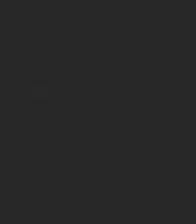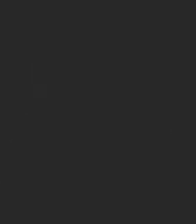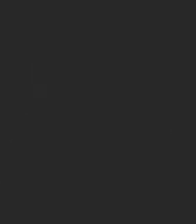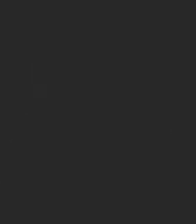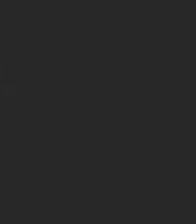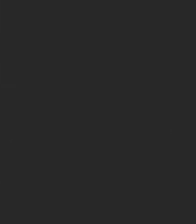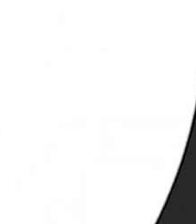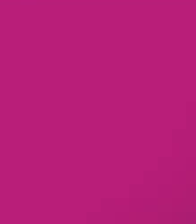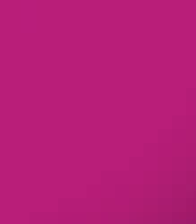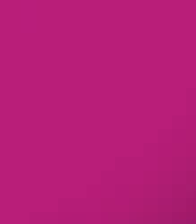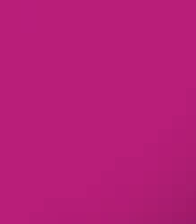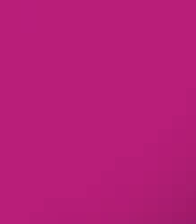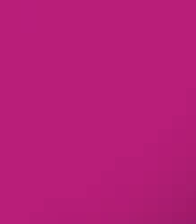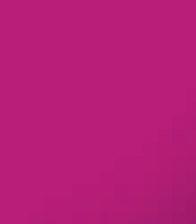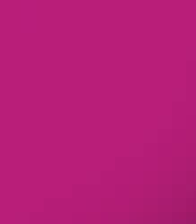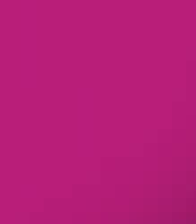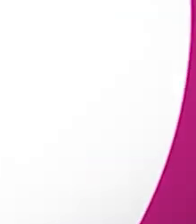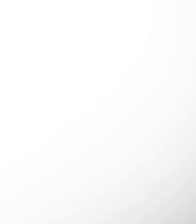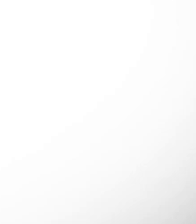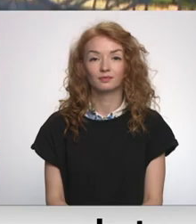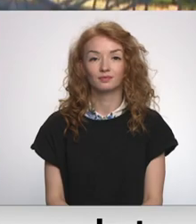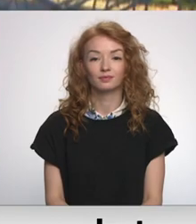Re, viss ēters ir te!